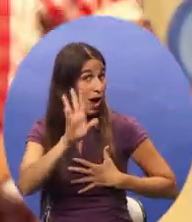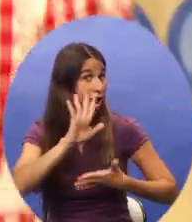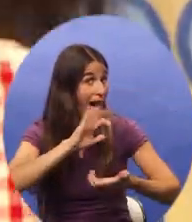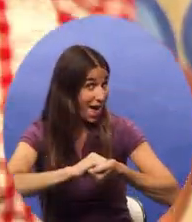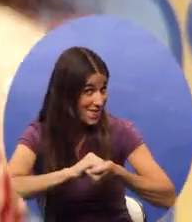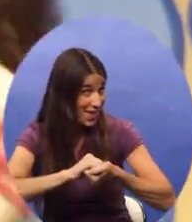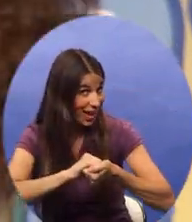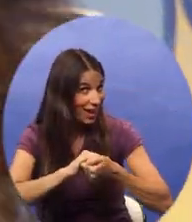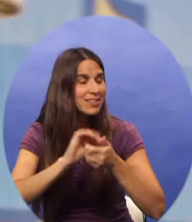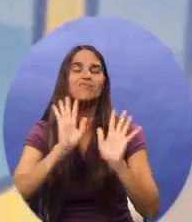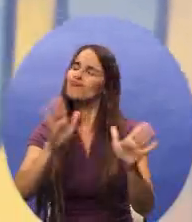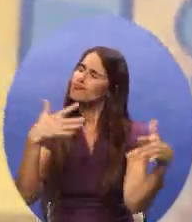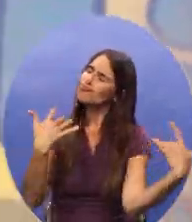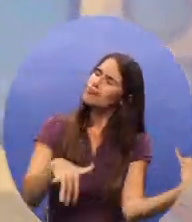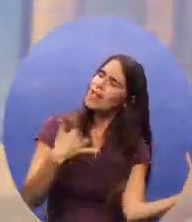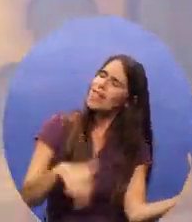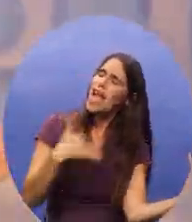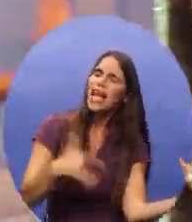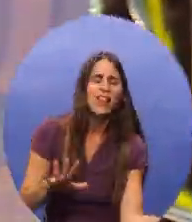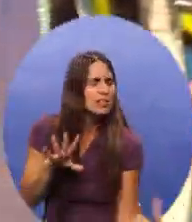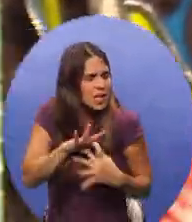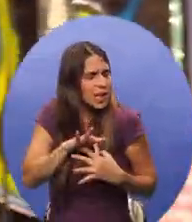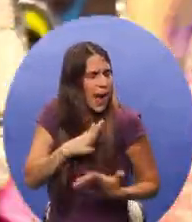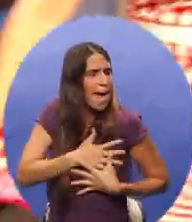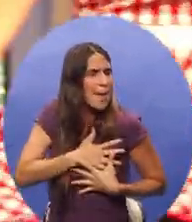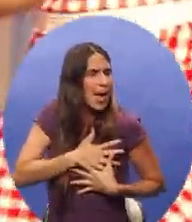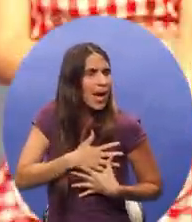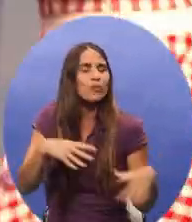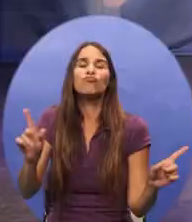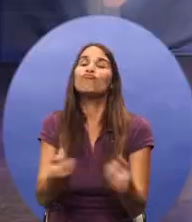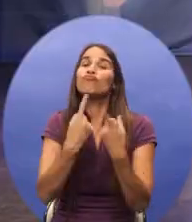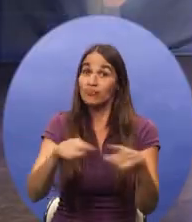חבר, תנגן ותתחבר.